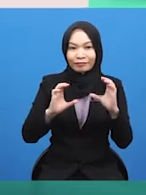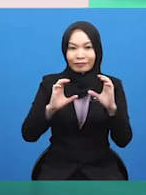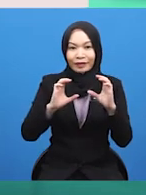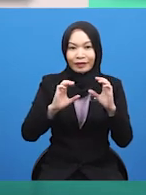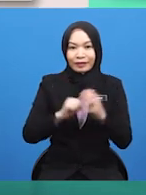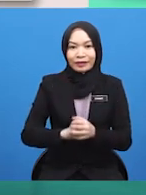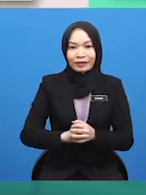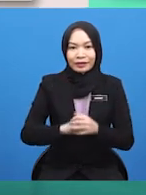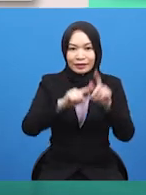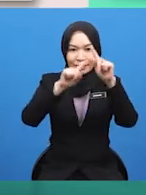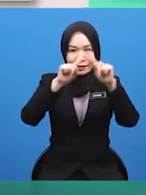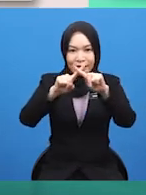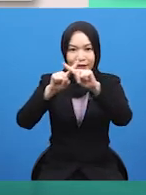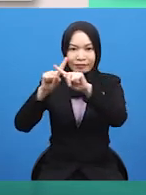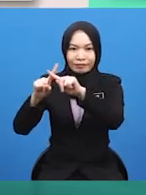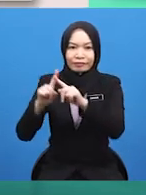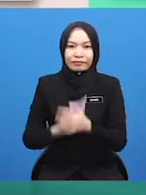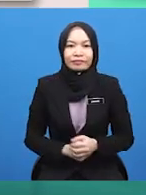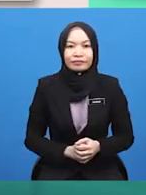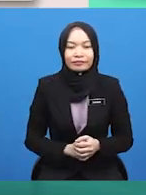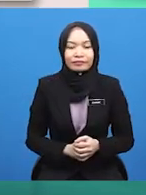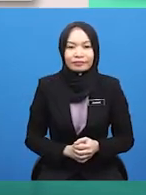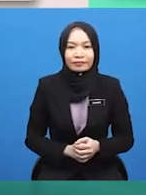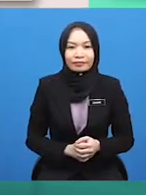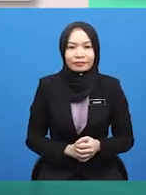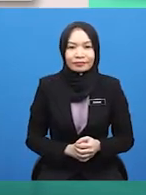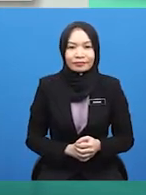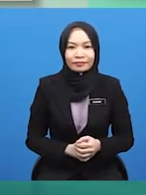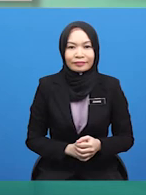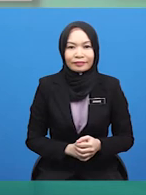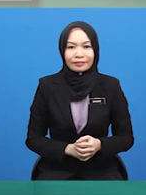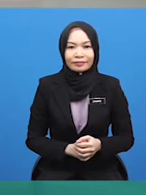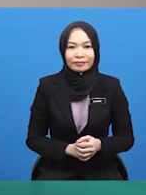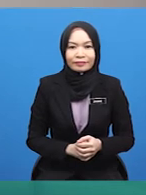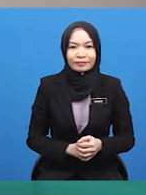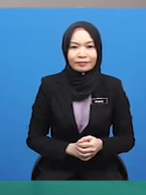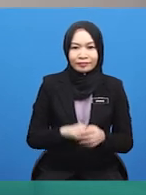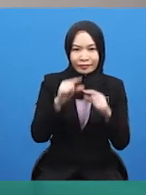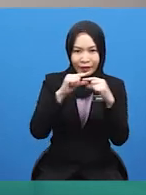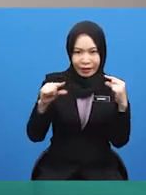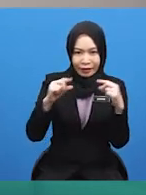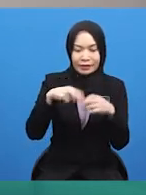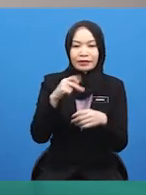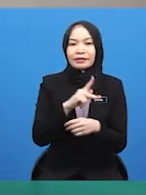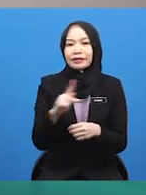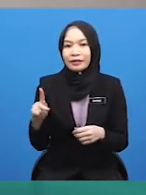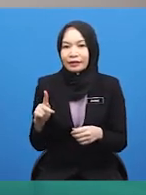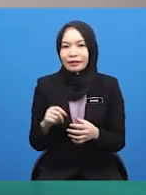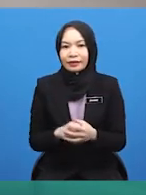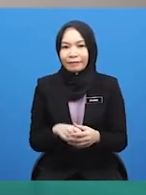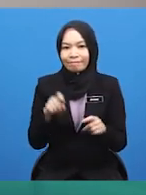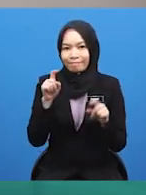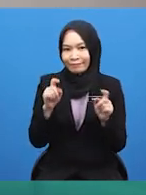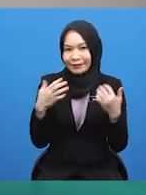ditunjukkan demonstrasi penghasilan lukisan dengan mengaplikasikan teknik silang. Garisan yang dihasilkan dalam satu arah